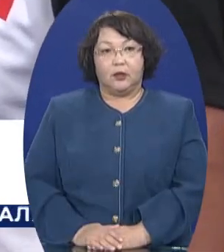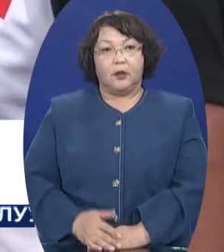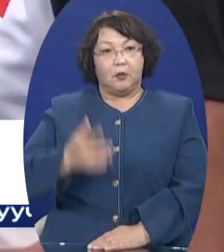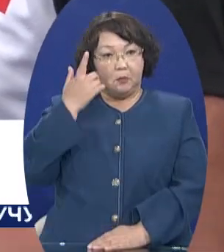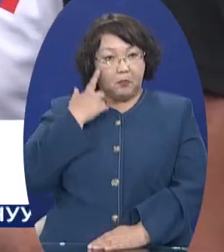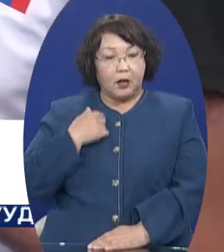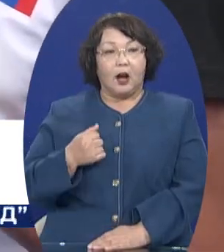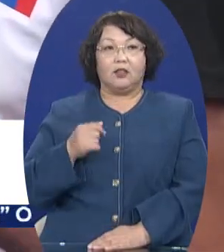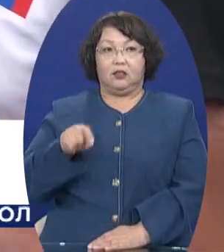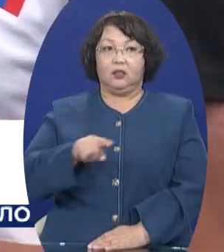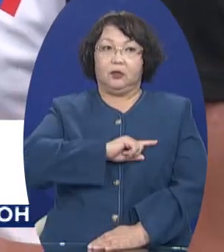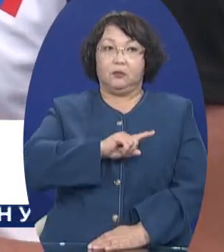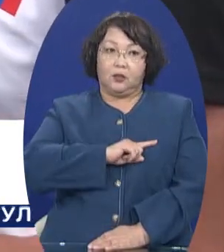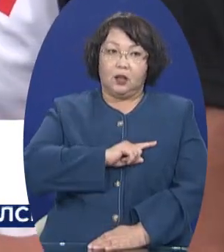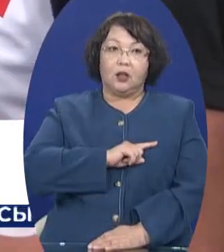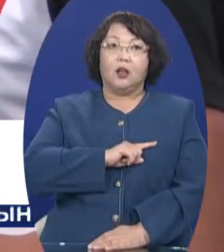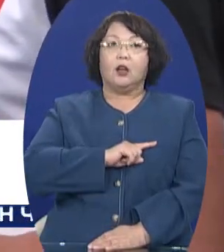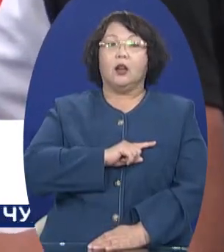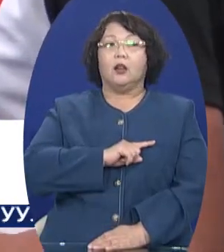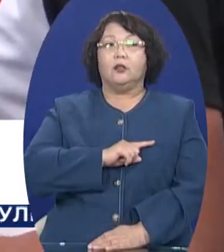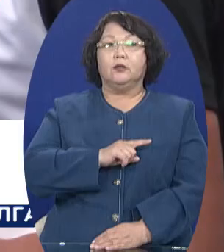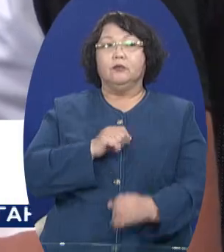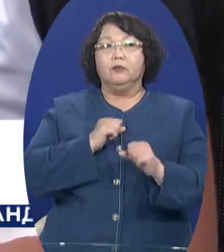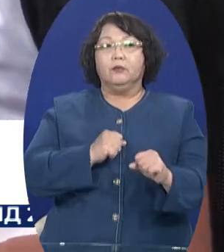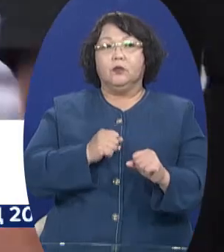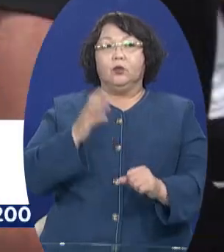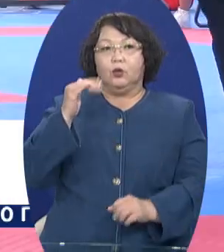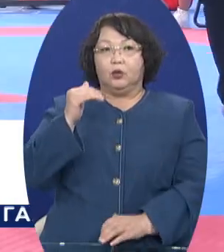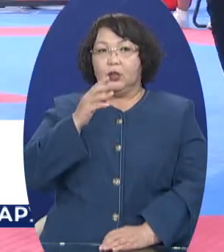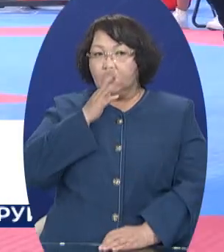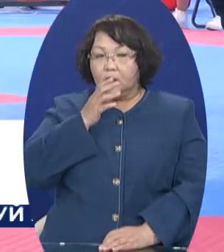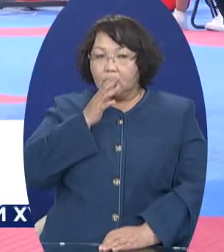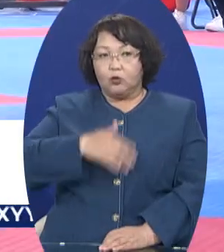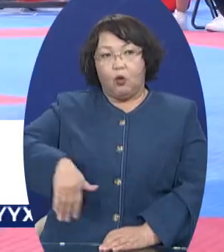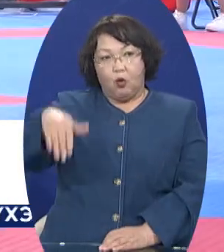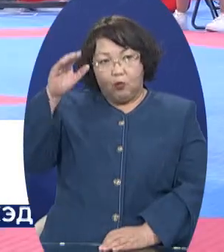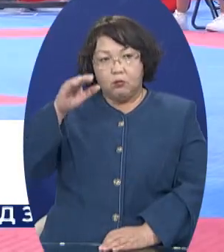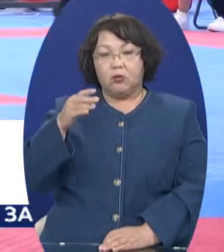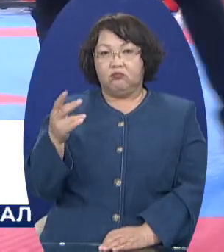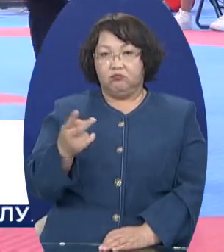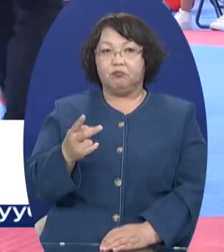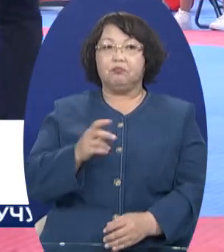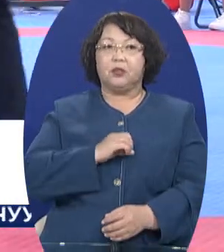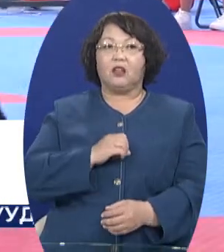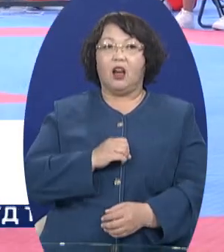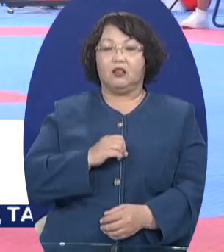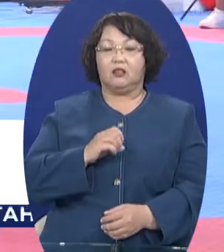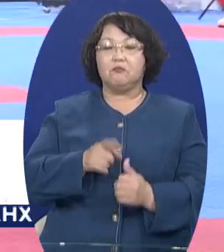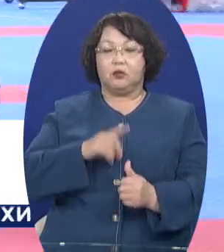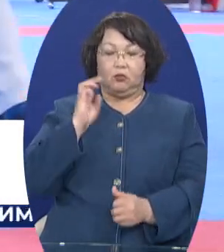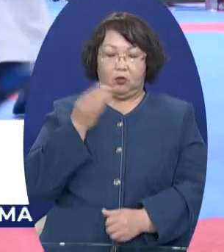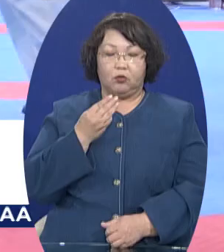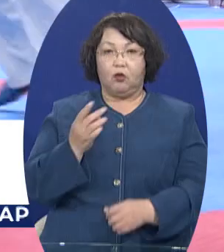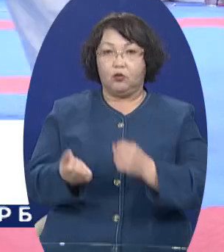Маргааш олон улсын тайквондогийн дэлхийн авраг шалгуулах тэмцээн за тулааны төрлийн өсвөр үе болон насан туршидын англилд медалийн эзтэй тодруулна. Мөн онцгой буюу